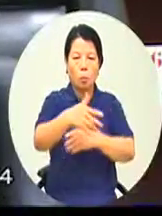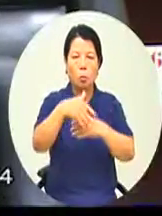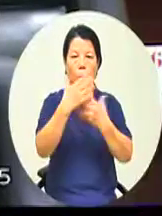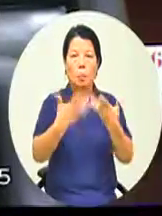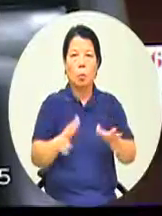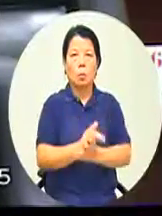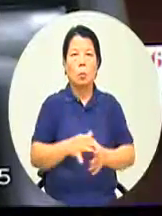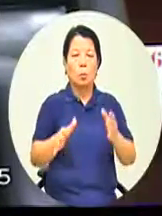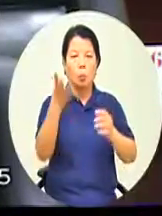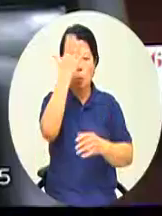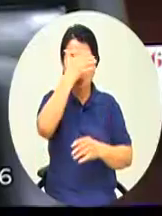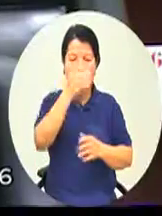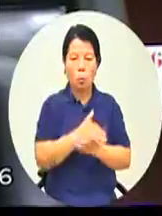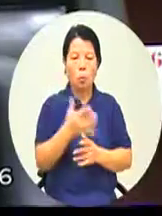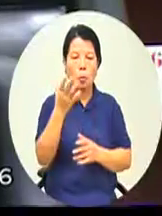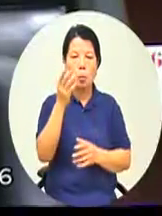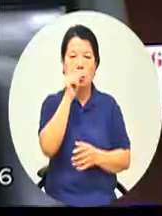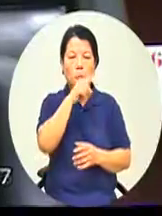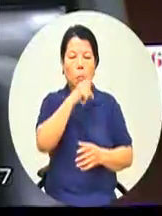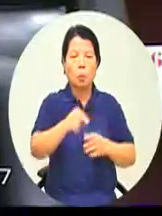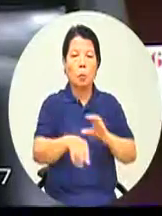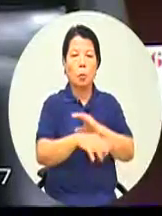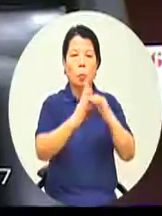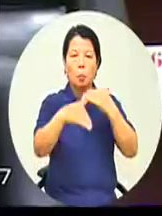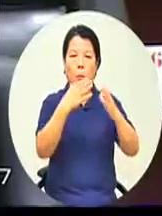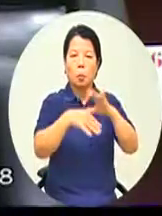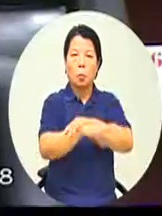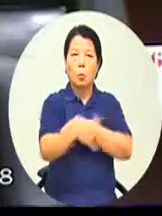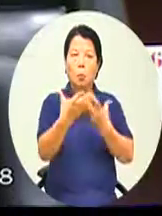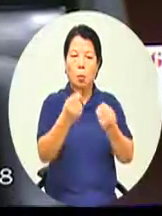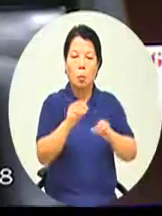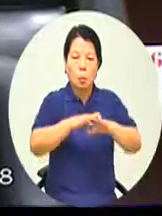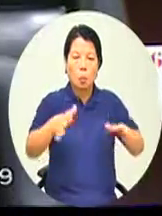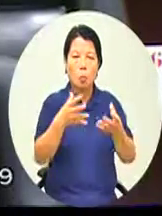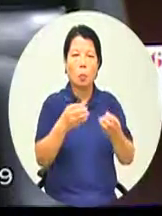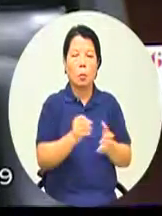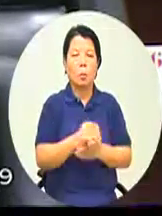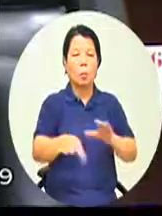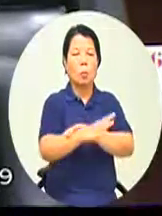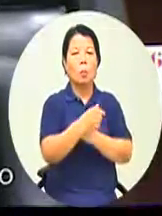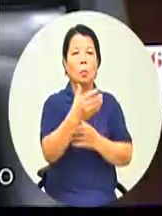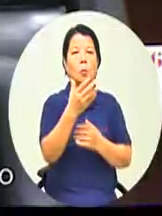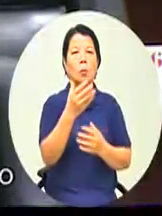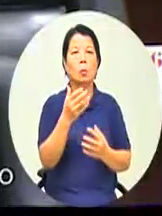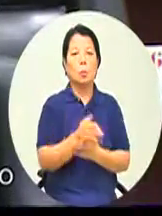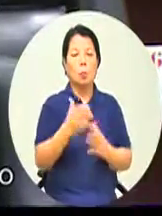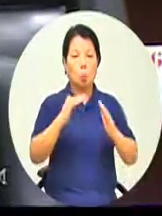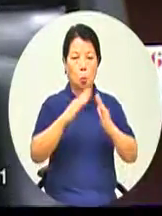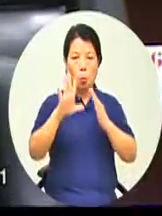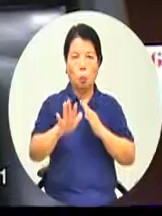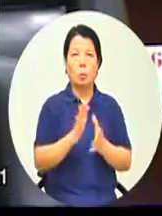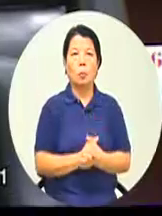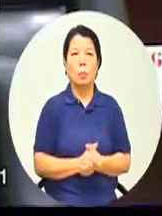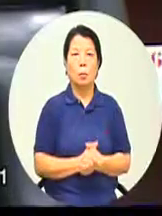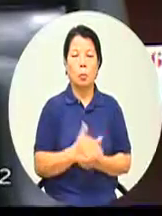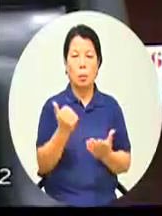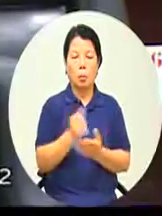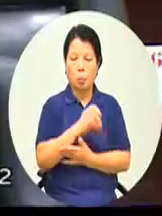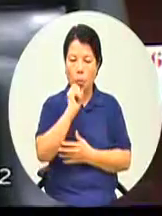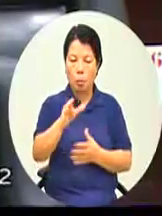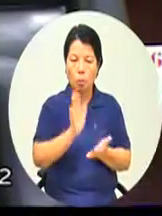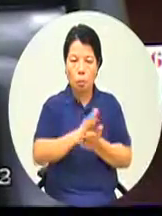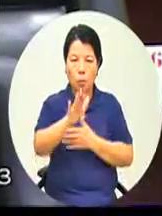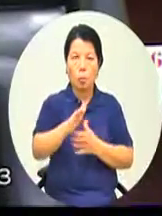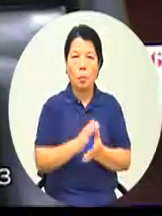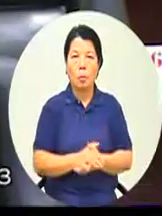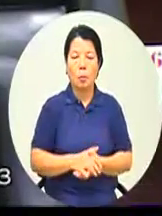舍，那也许它都还没有安全危险的余力，但是都是空出的。那我特别提醒您哦，希望我们未来的